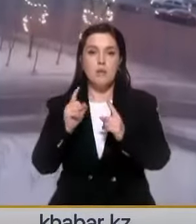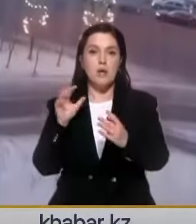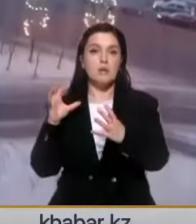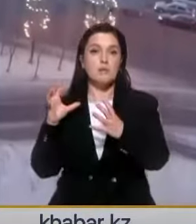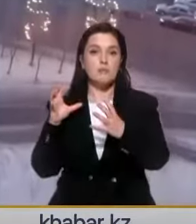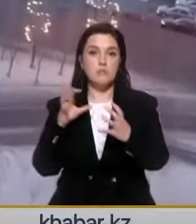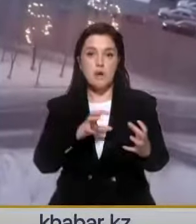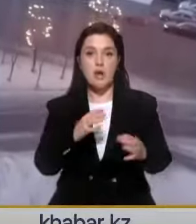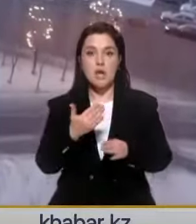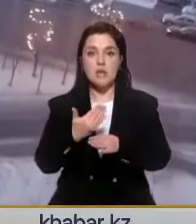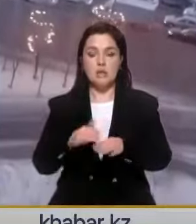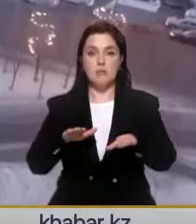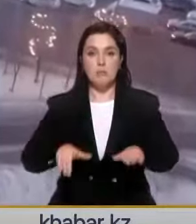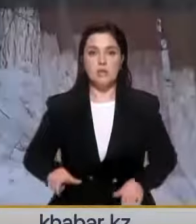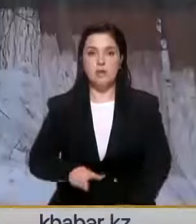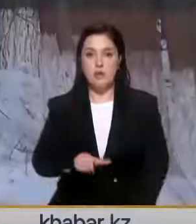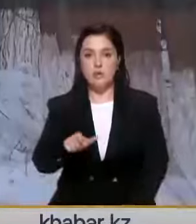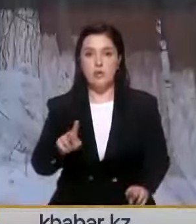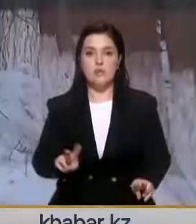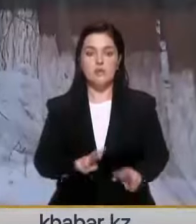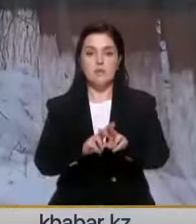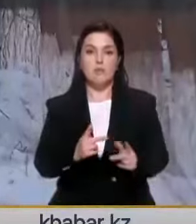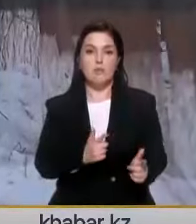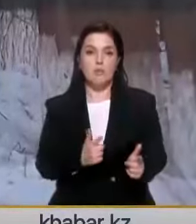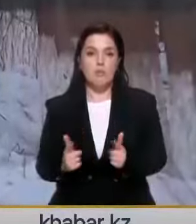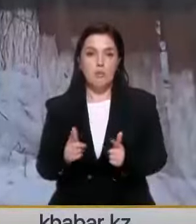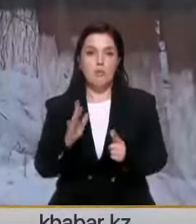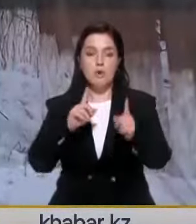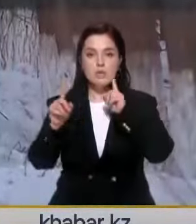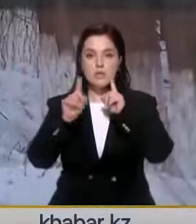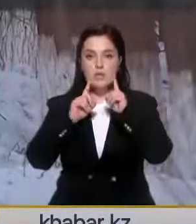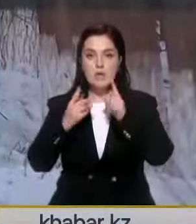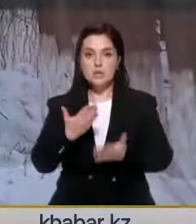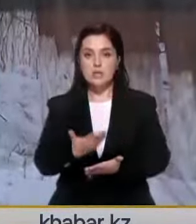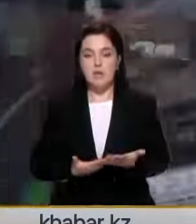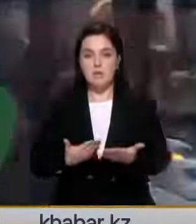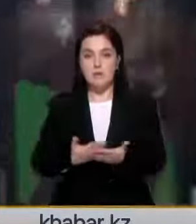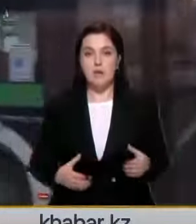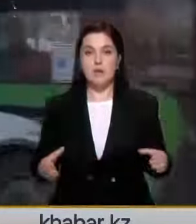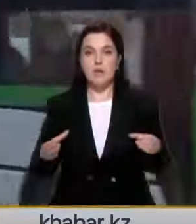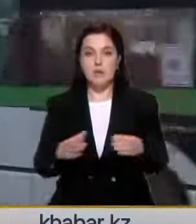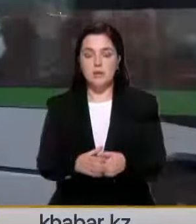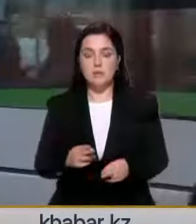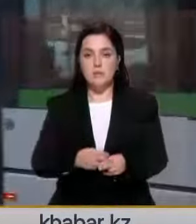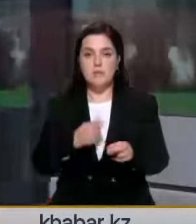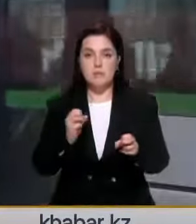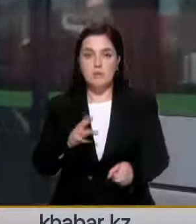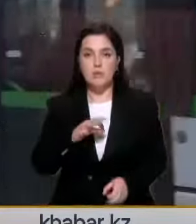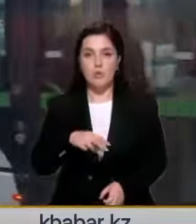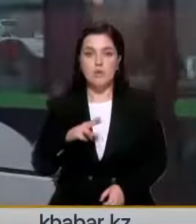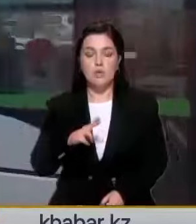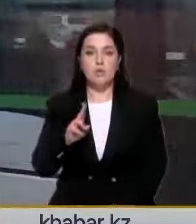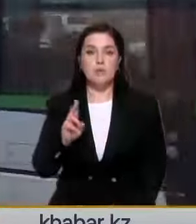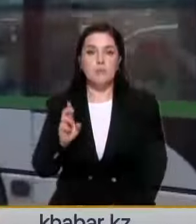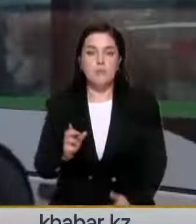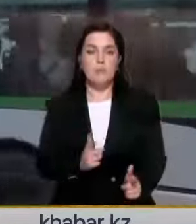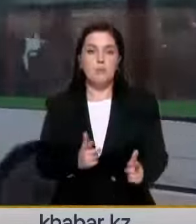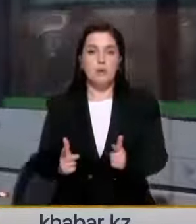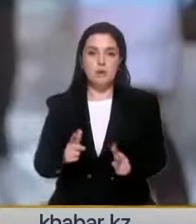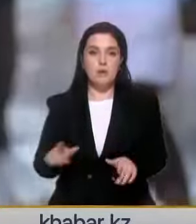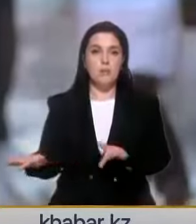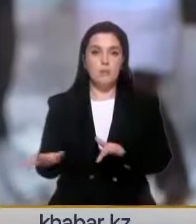транспортных средств на отдельных участках дорог так в столице готовится к проведению заседания совета коллективной безопасности одкб подготовительные